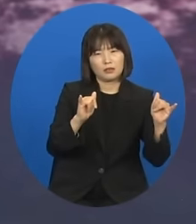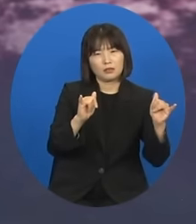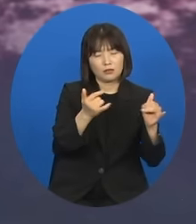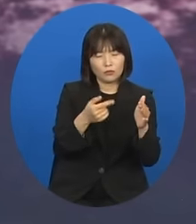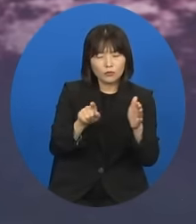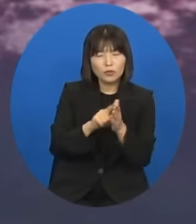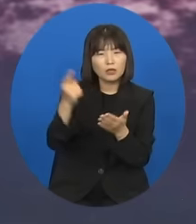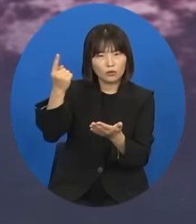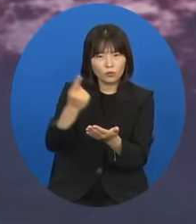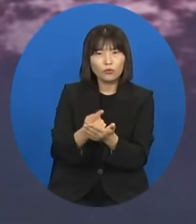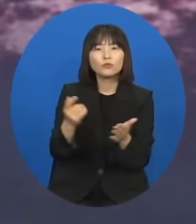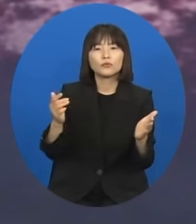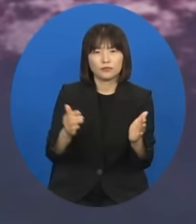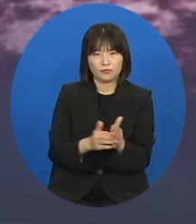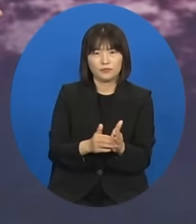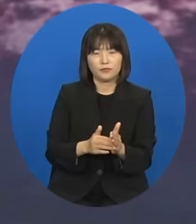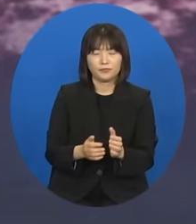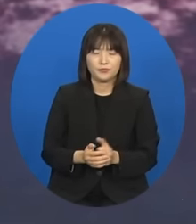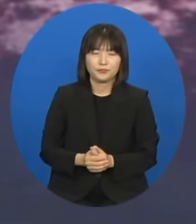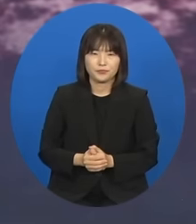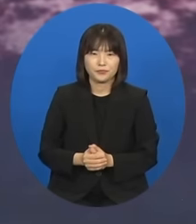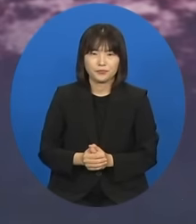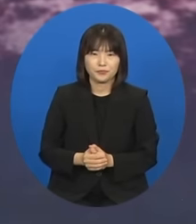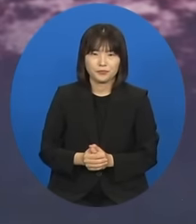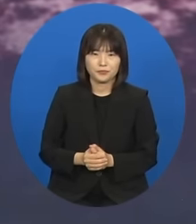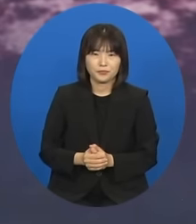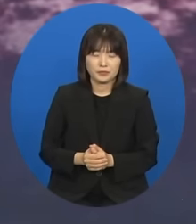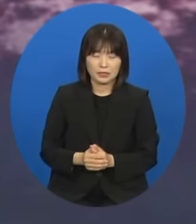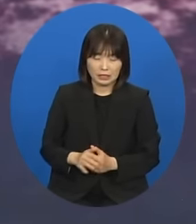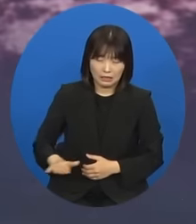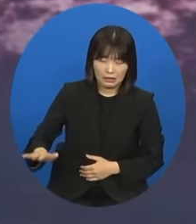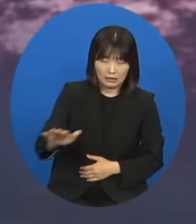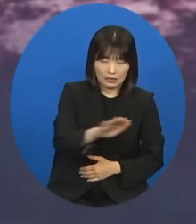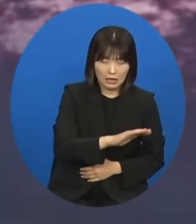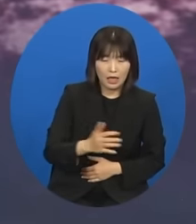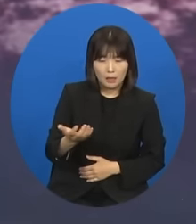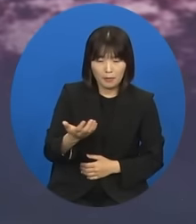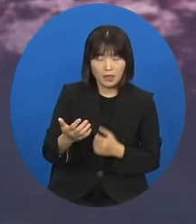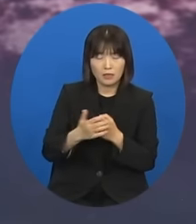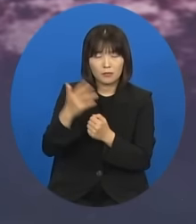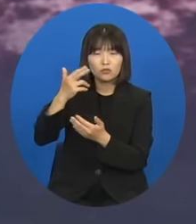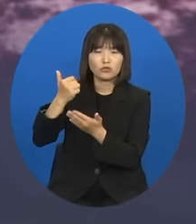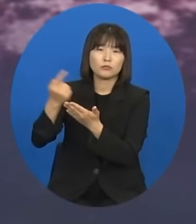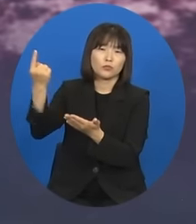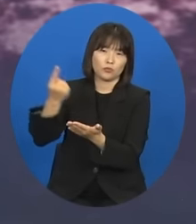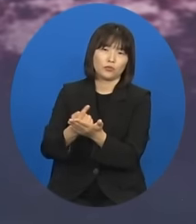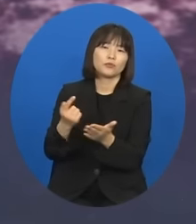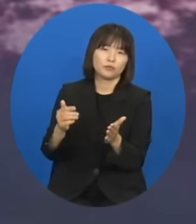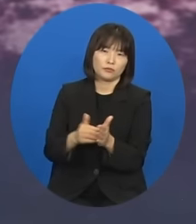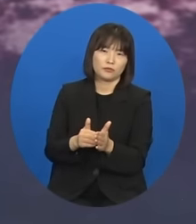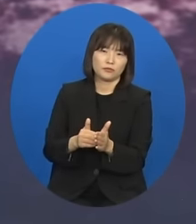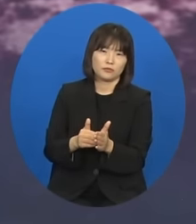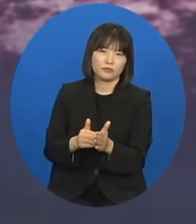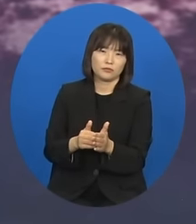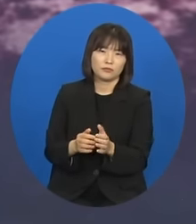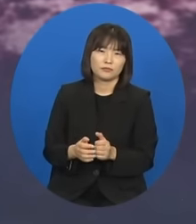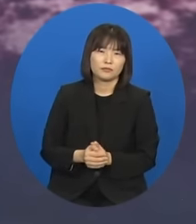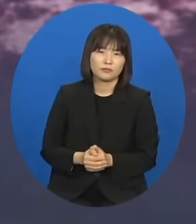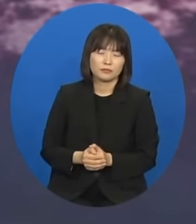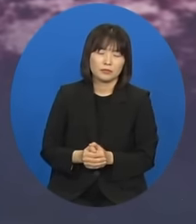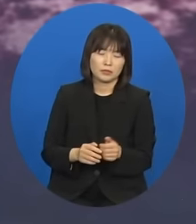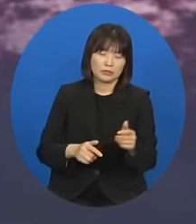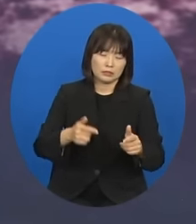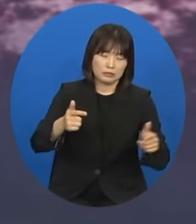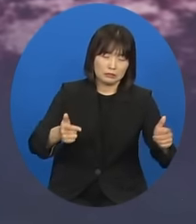위해서 오신 거예요 우리가 다 아프니까 주님이 오신 거예요 건강하면 왜 주님이 오셨겠죠 모양으로